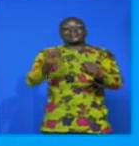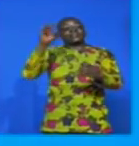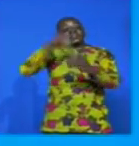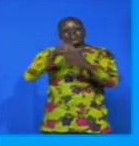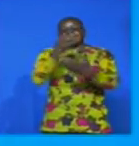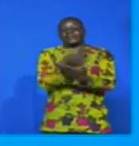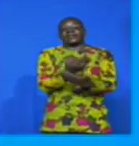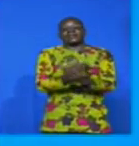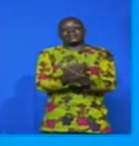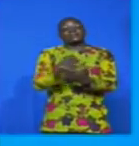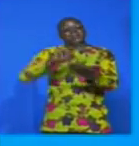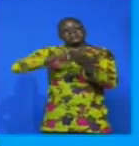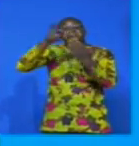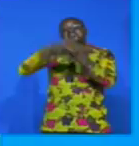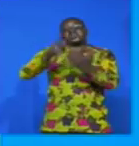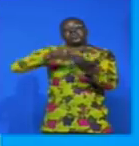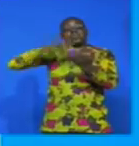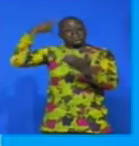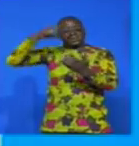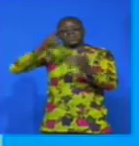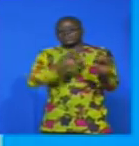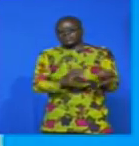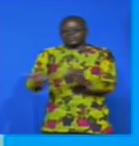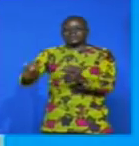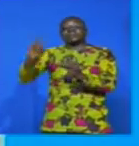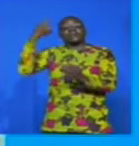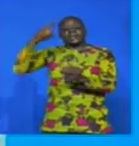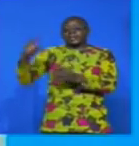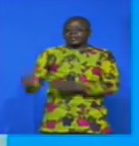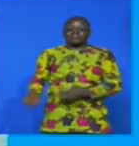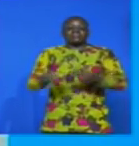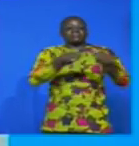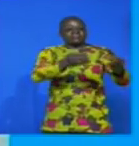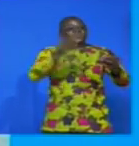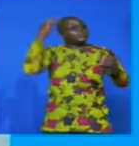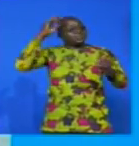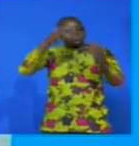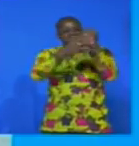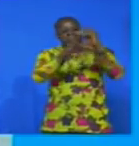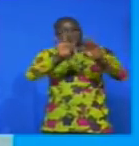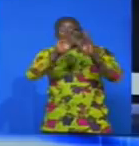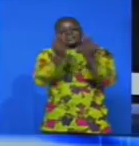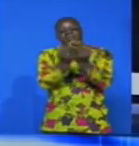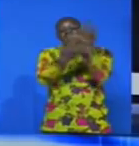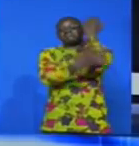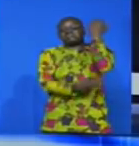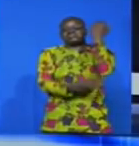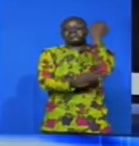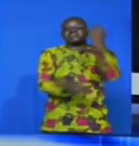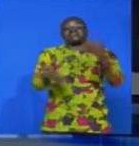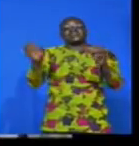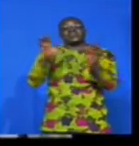de micro-programmes des organisations paysannes et le transfert cash aux ménages vulnérables. Lamine Karantao à